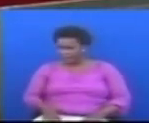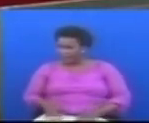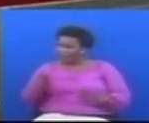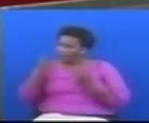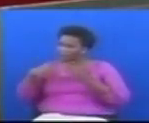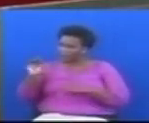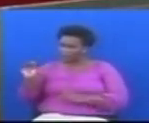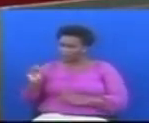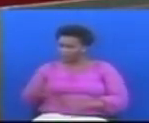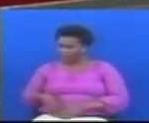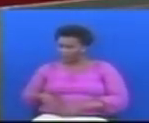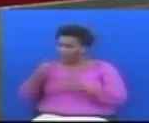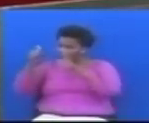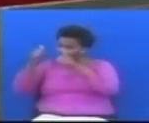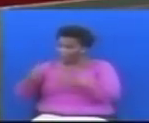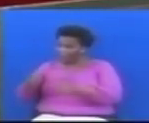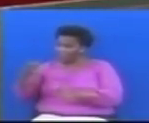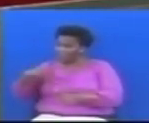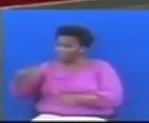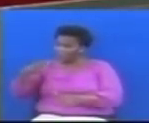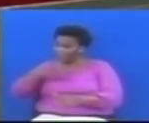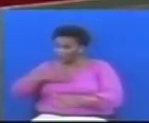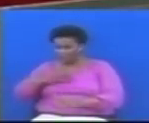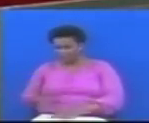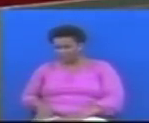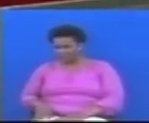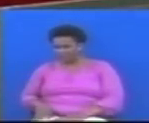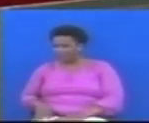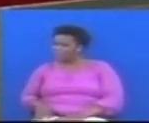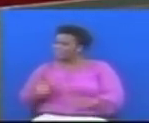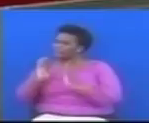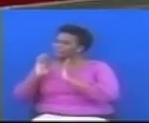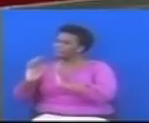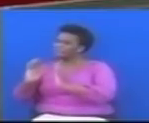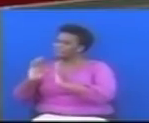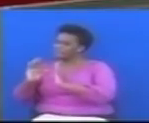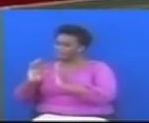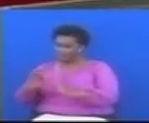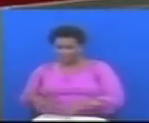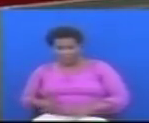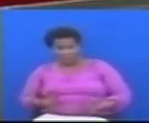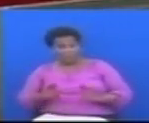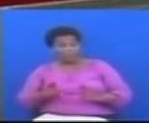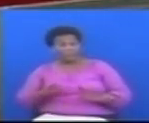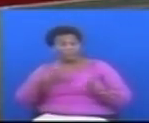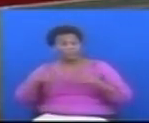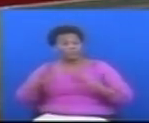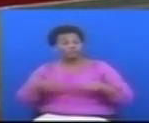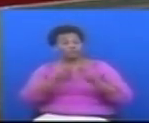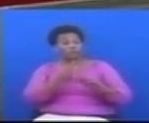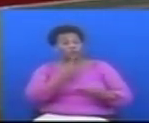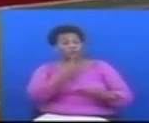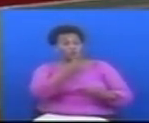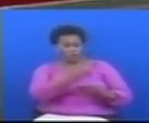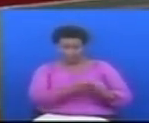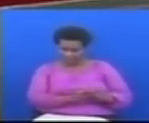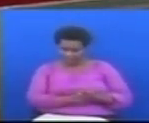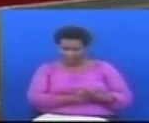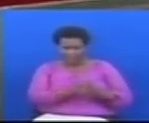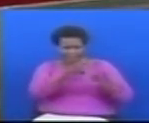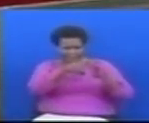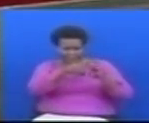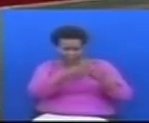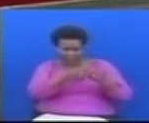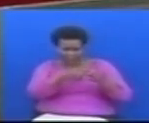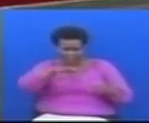waziri, na hapa nitoe maelekezo kwa shule ya sekondari Kamwene na Matunduili Idete, nimwaagize mkandarasi State Grid wa mkoa